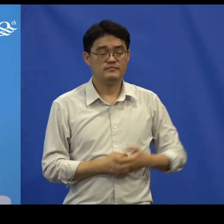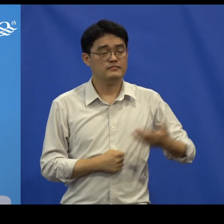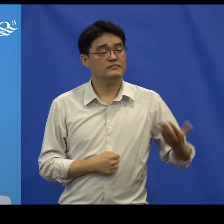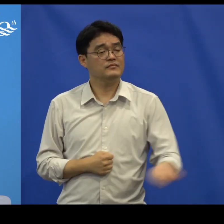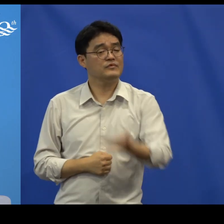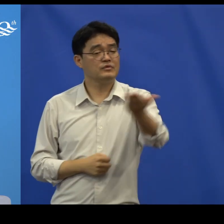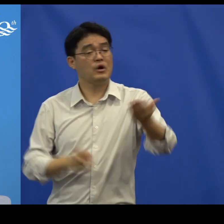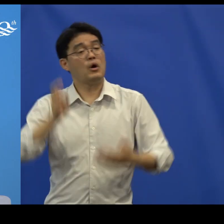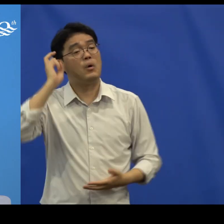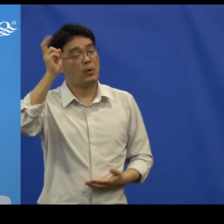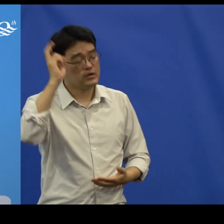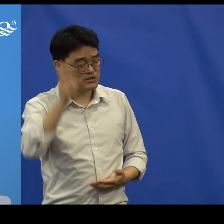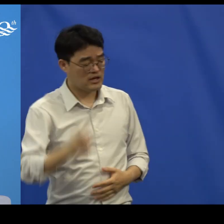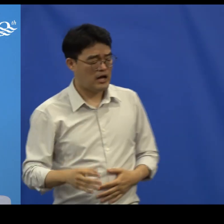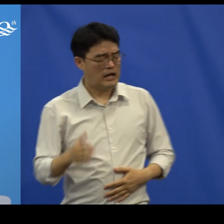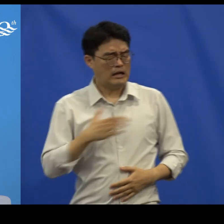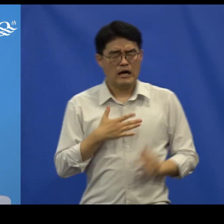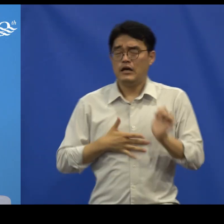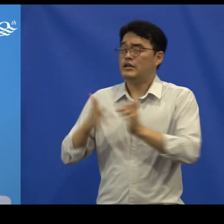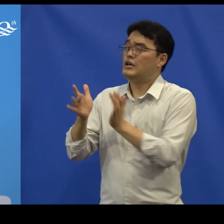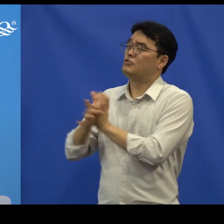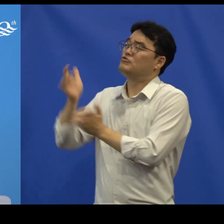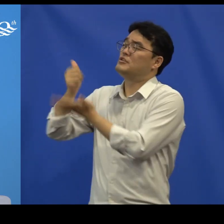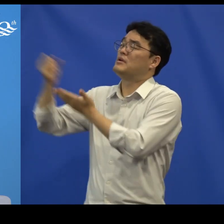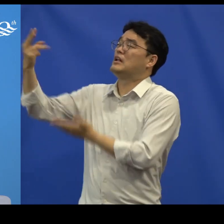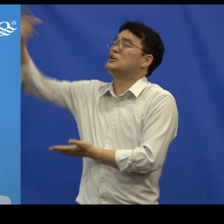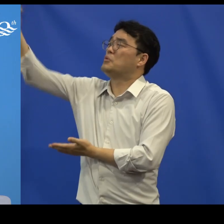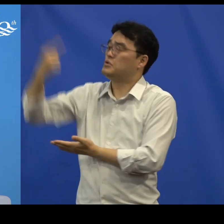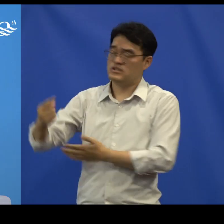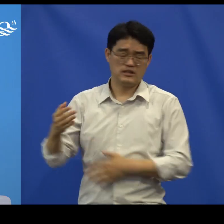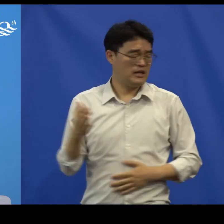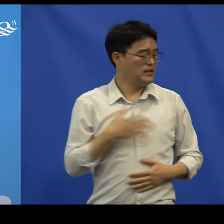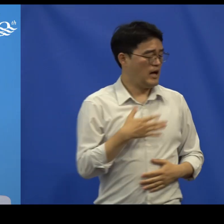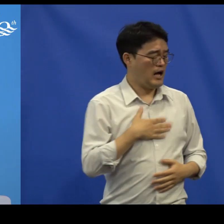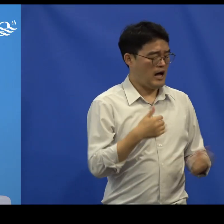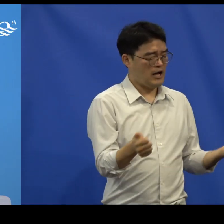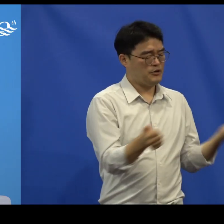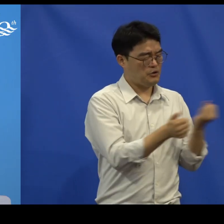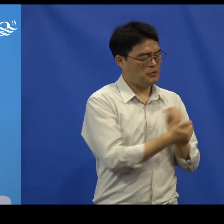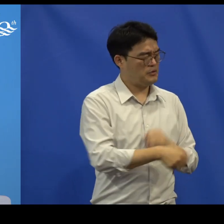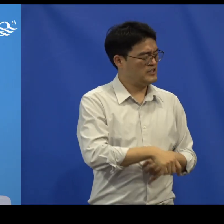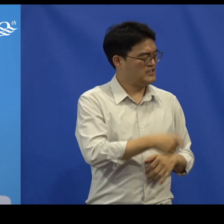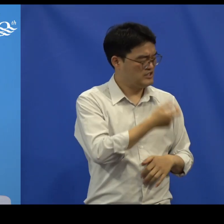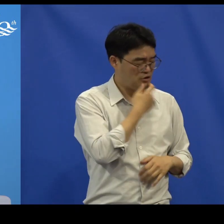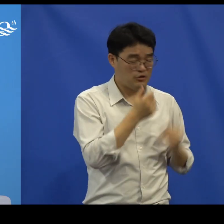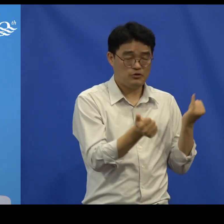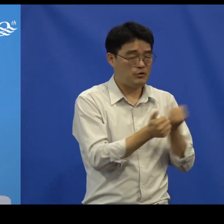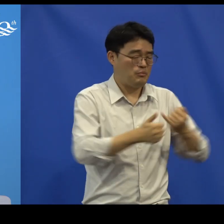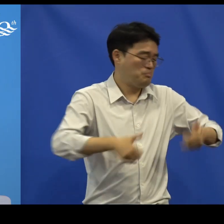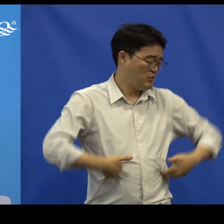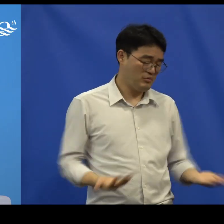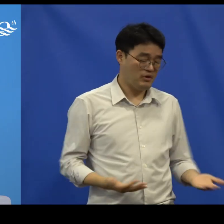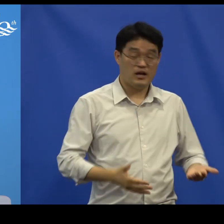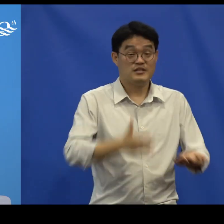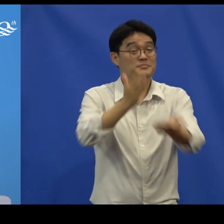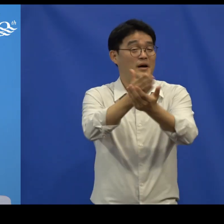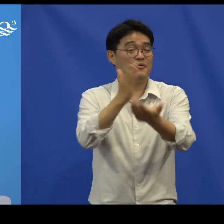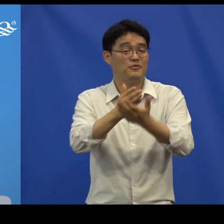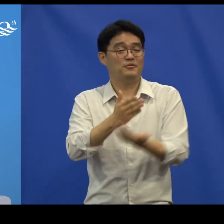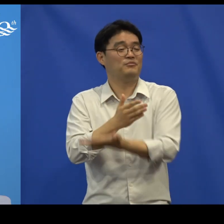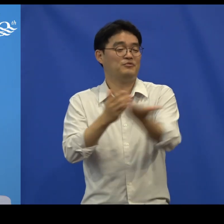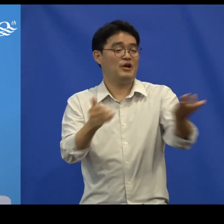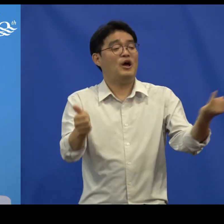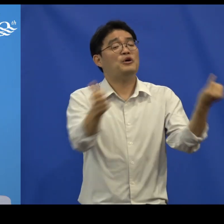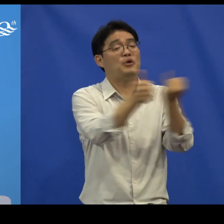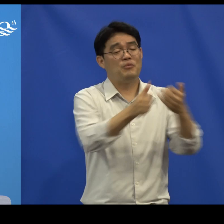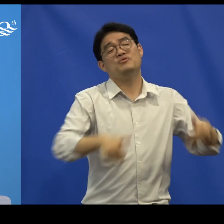주님이 오시는데 내가 뭘 가 이러지 마시고 가셔야 돼요. 근데 여기서 지적하는 건 뭘까요? 홍수가